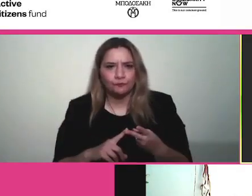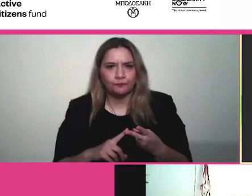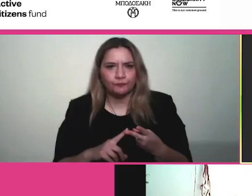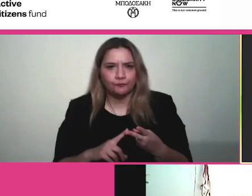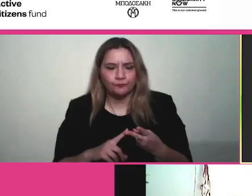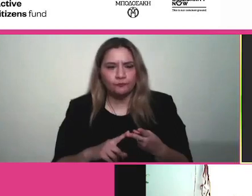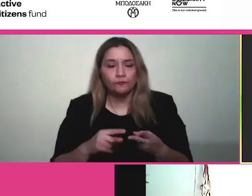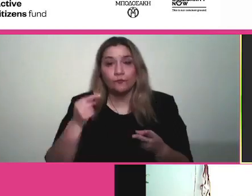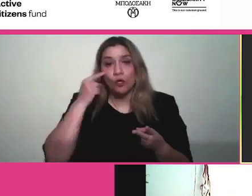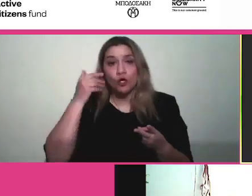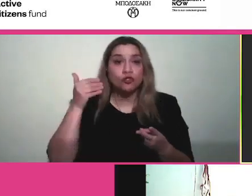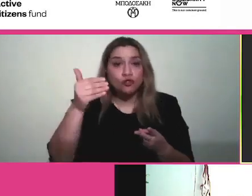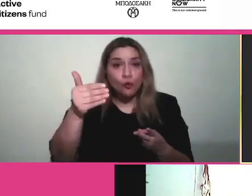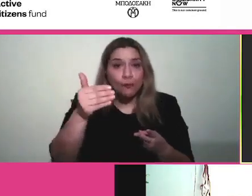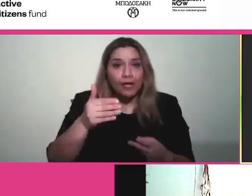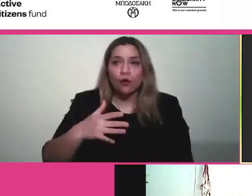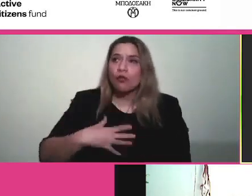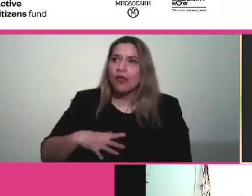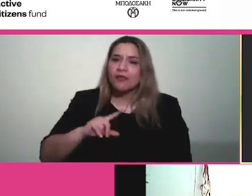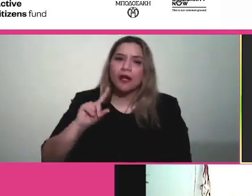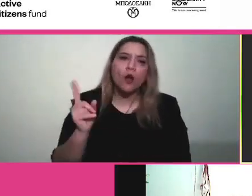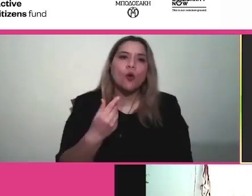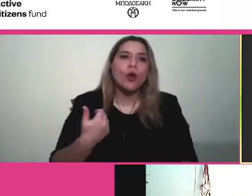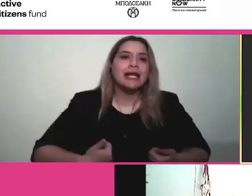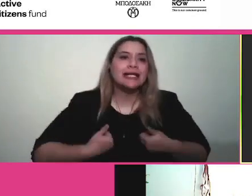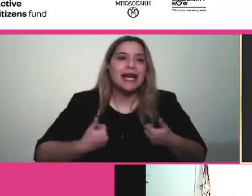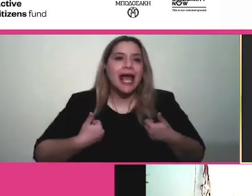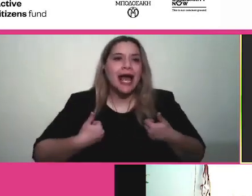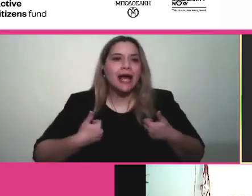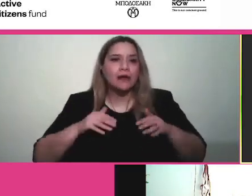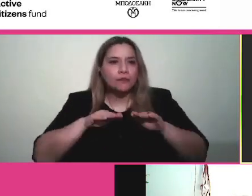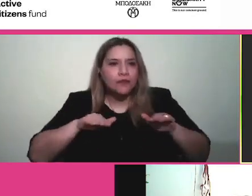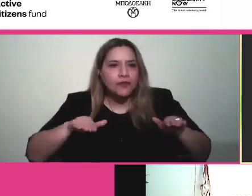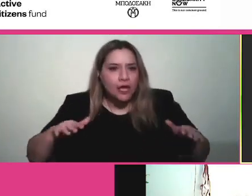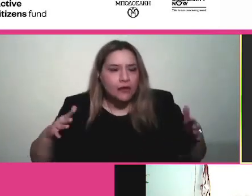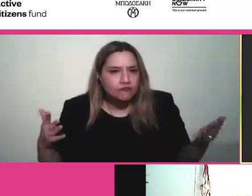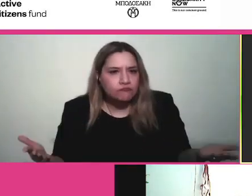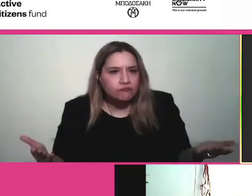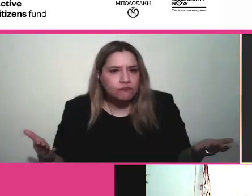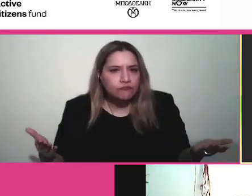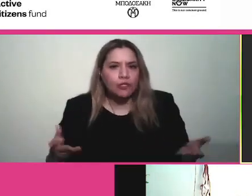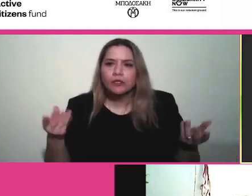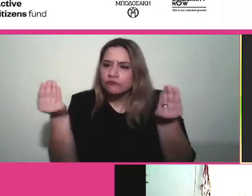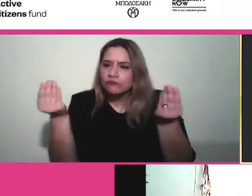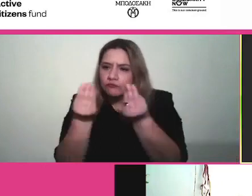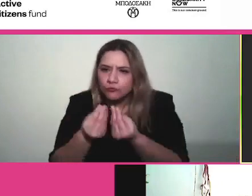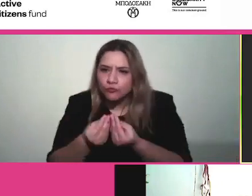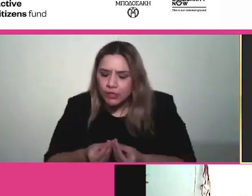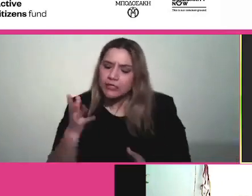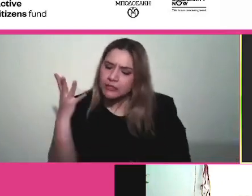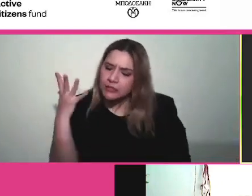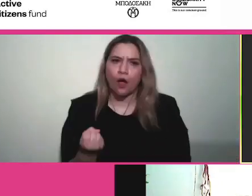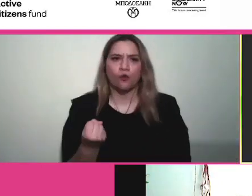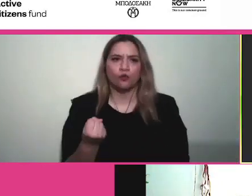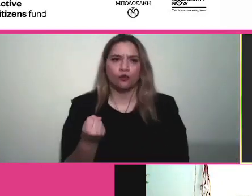στο μέλλον θα ήθελα τα νέα παιδιά να έχουν αυτά που τους αρμόζουν. Να...